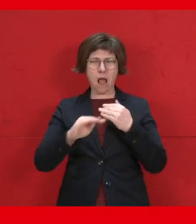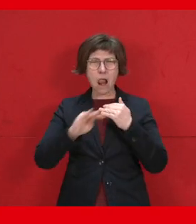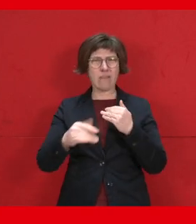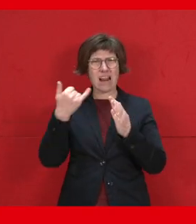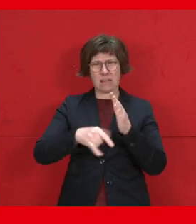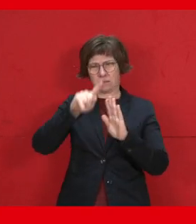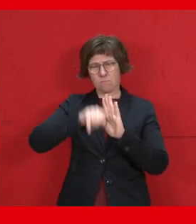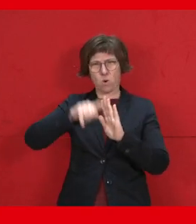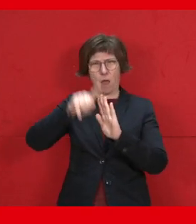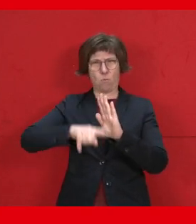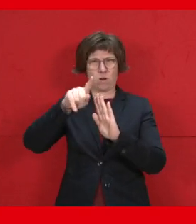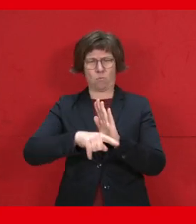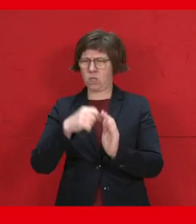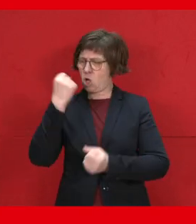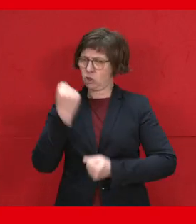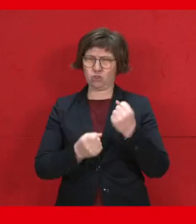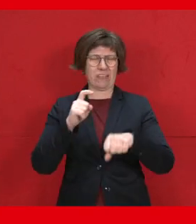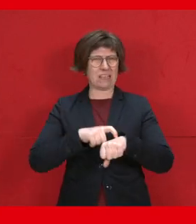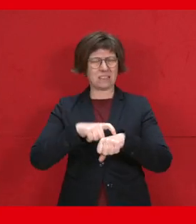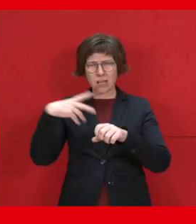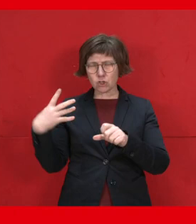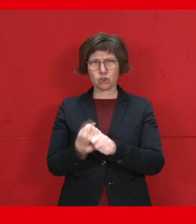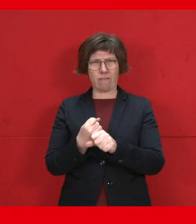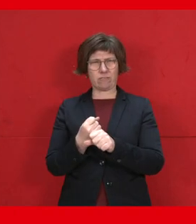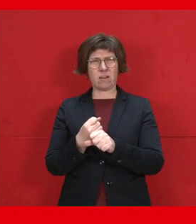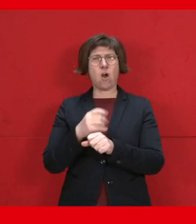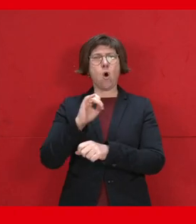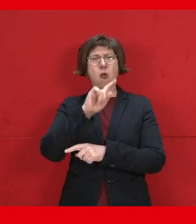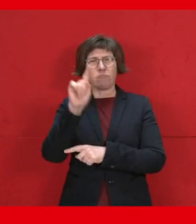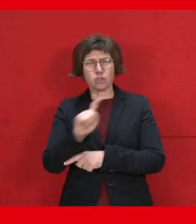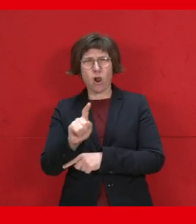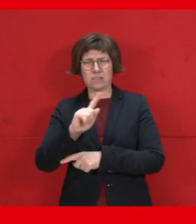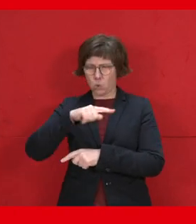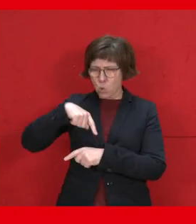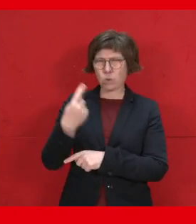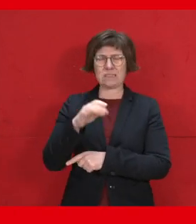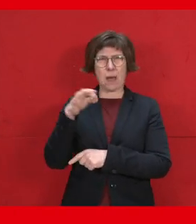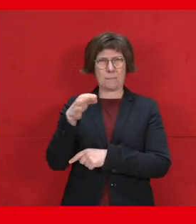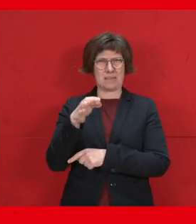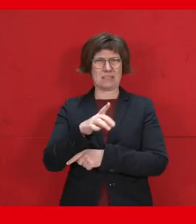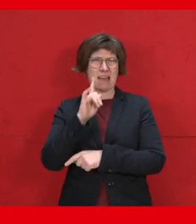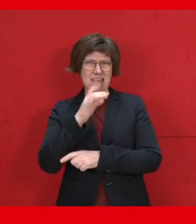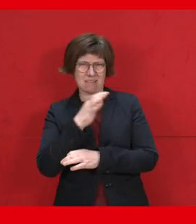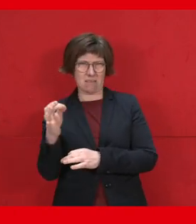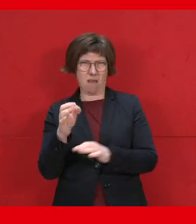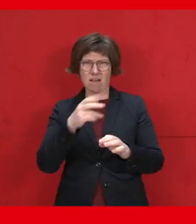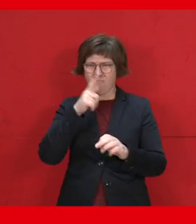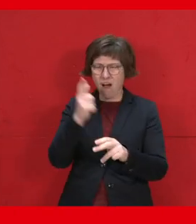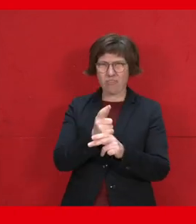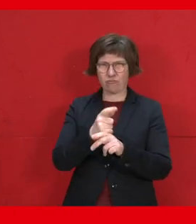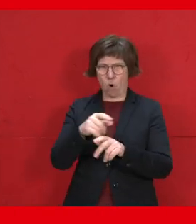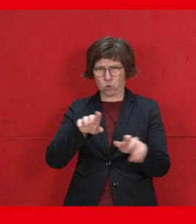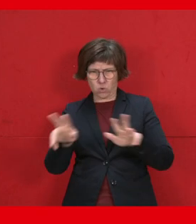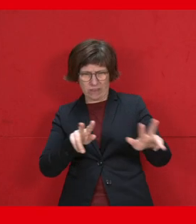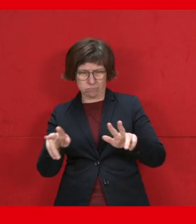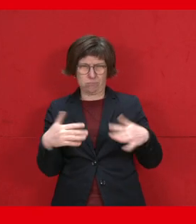letzten Monaten durch eine schwierige Zeit durchgebracht. Es ist Olaf Scholz, es sind unsere Ministerinnen und Minister, die täglich Verantwortung übernehmen Und man